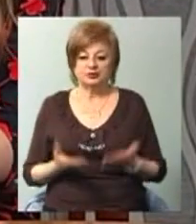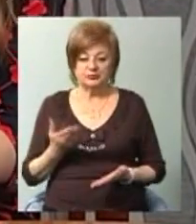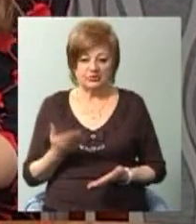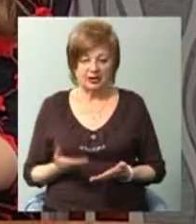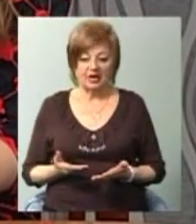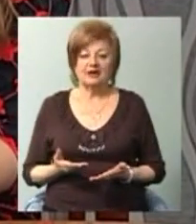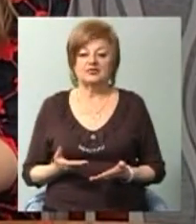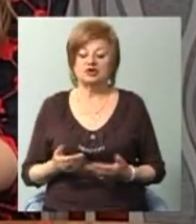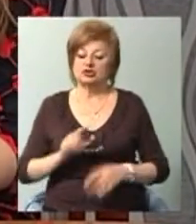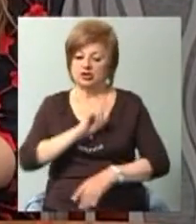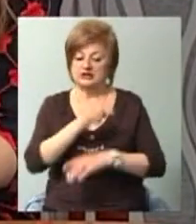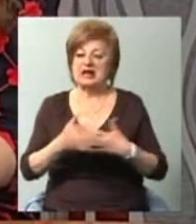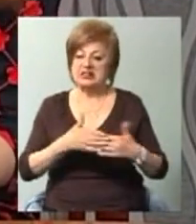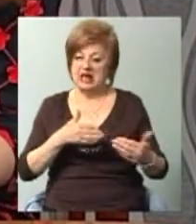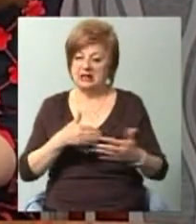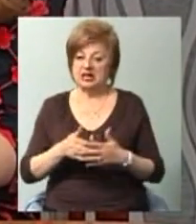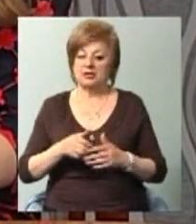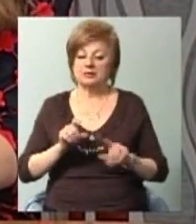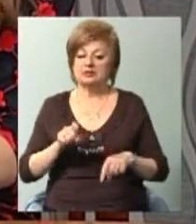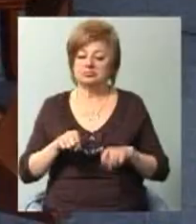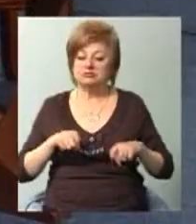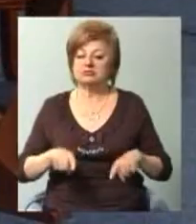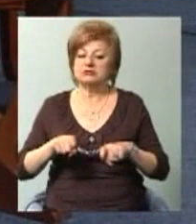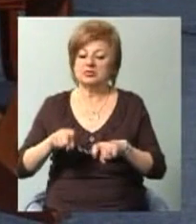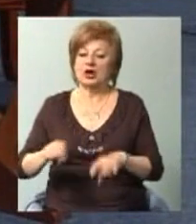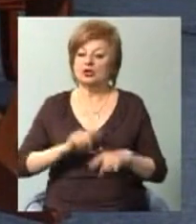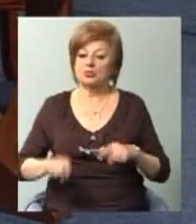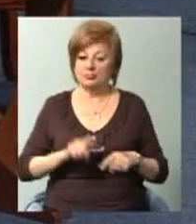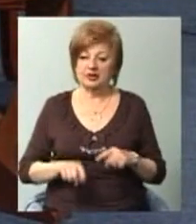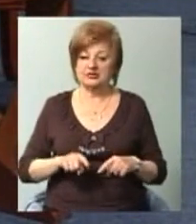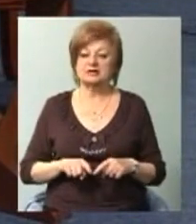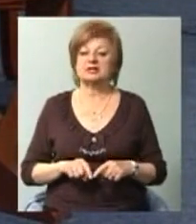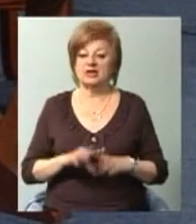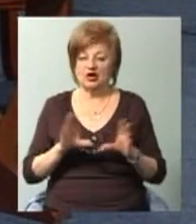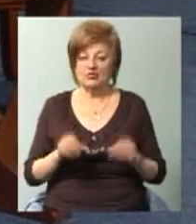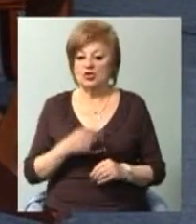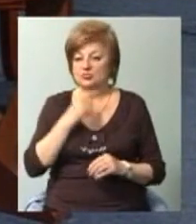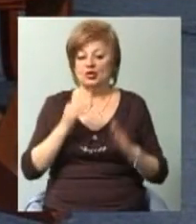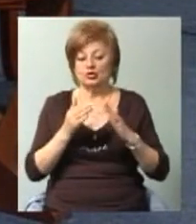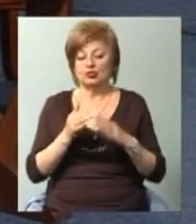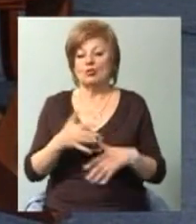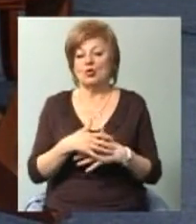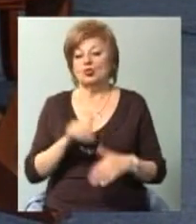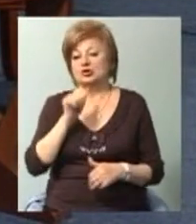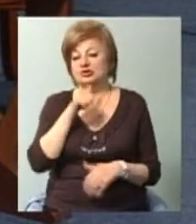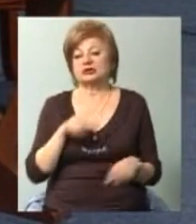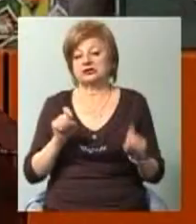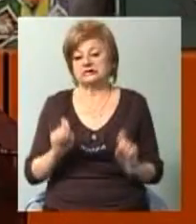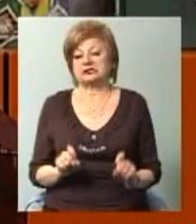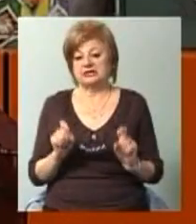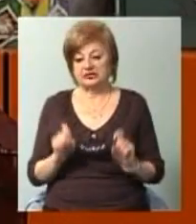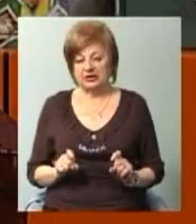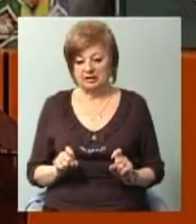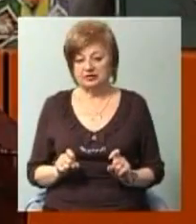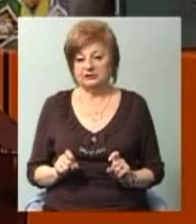дуже міцні лапи, так? І вони швидко бігають. Якщо не всі коти швидко бігають, та й взагалі дуже багато домашніх котів, більше що робить?